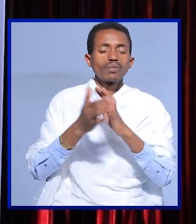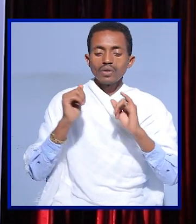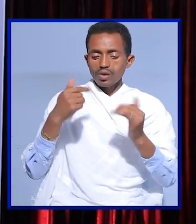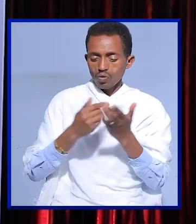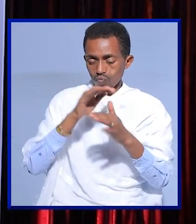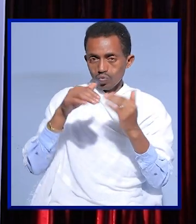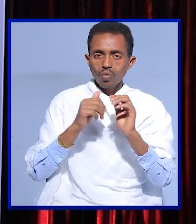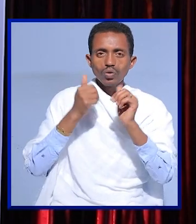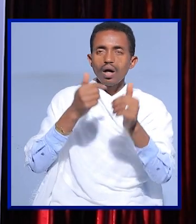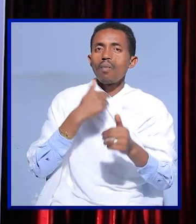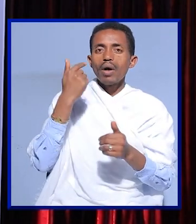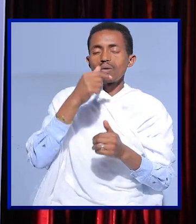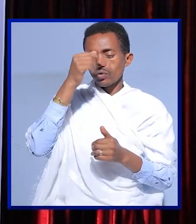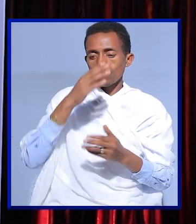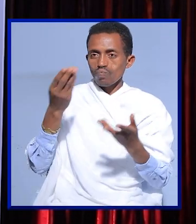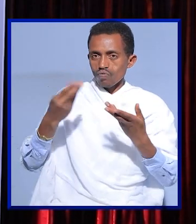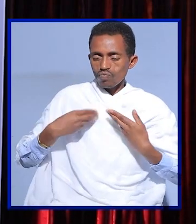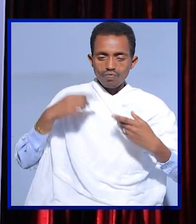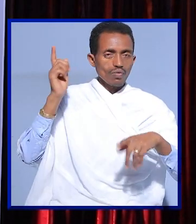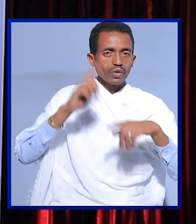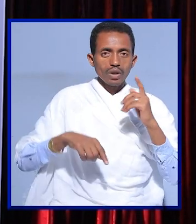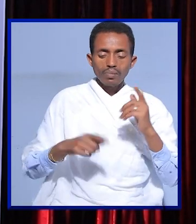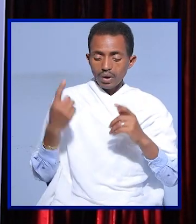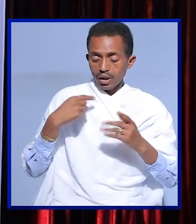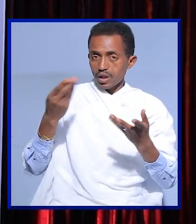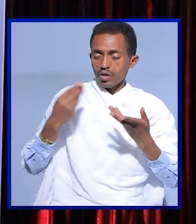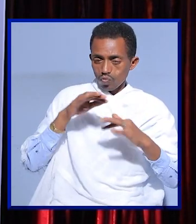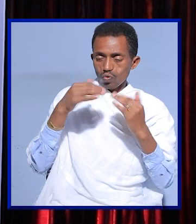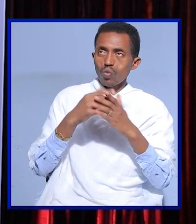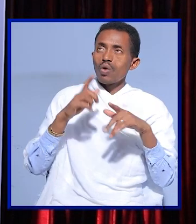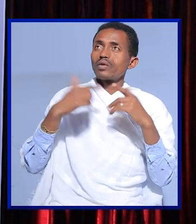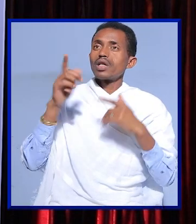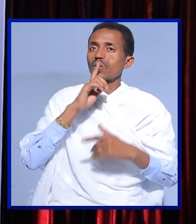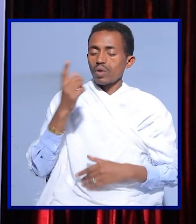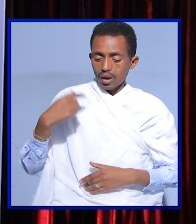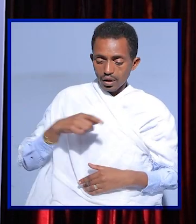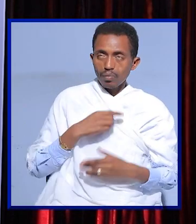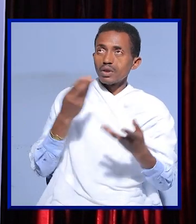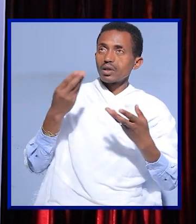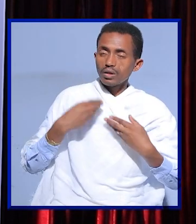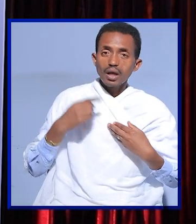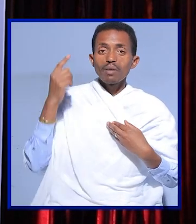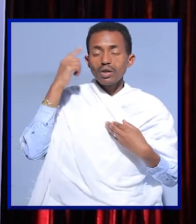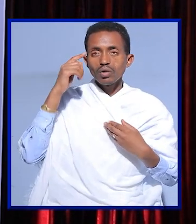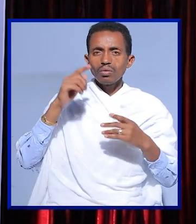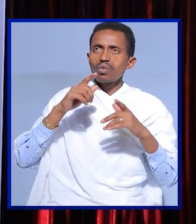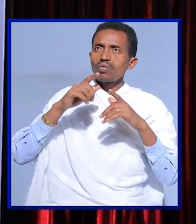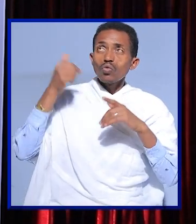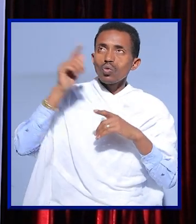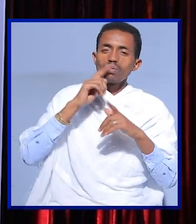ይህንን ስጦታ ማንም ሊሰጠን አይችልም። የሰጠን ስጦታ ትልቅ ነው የሚሰጠንም የሚያስብልንም ትልቅ